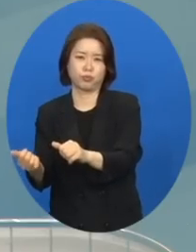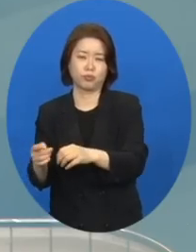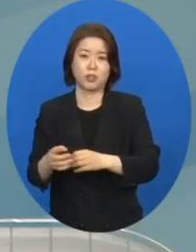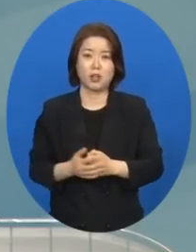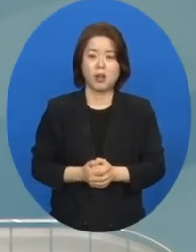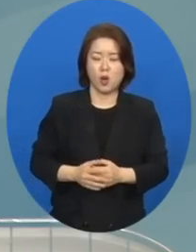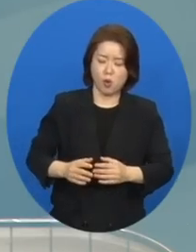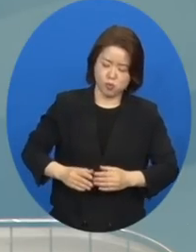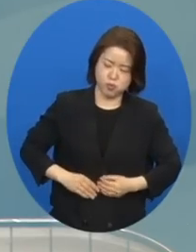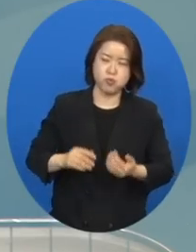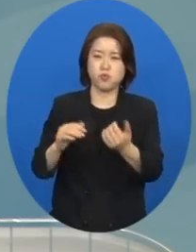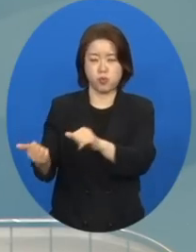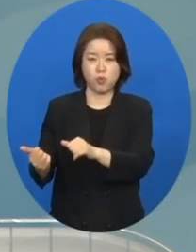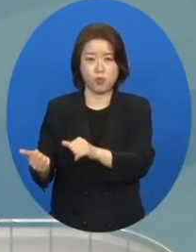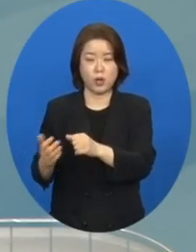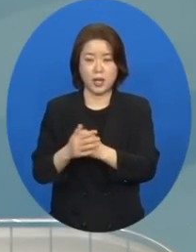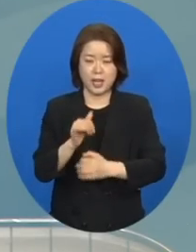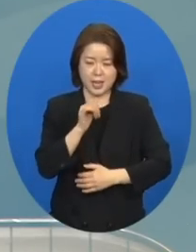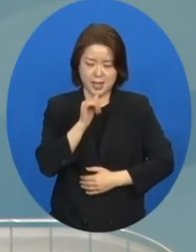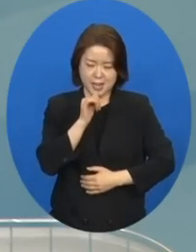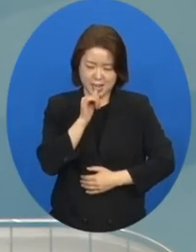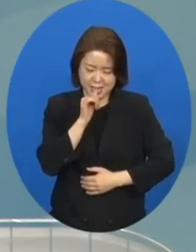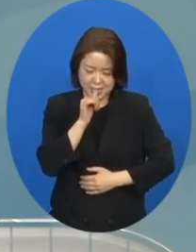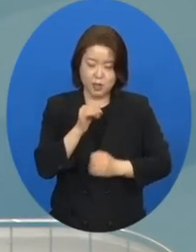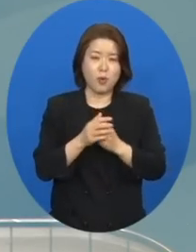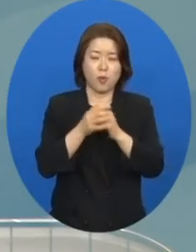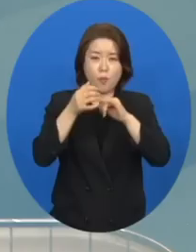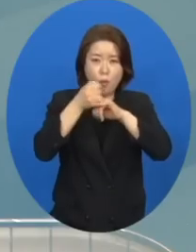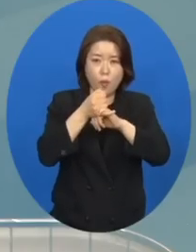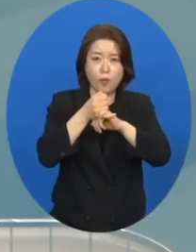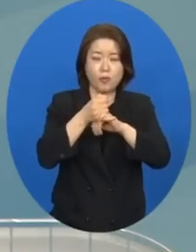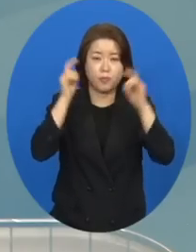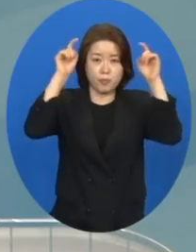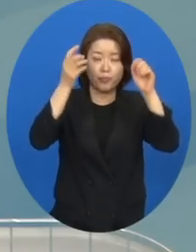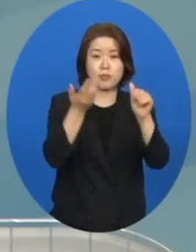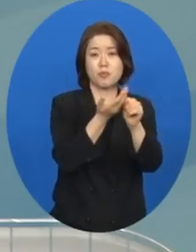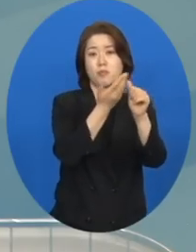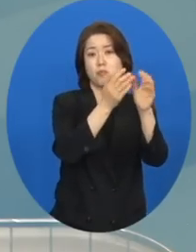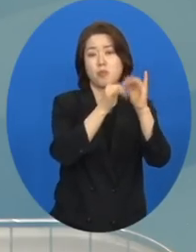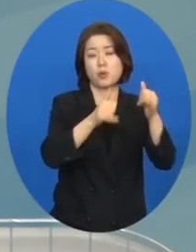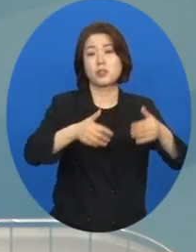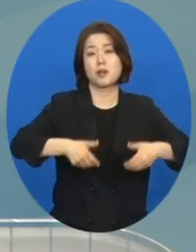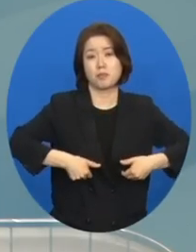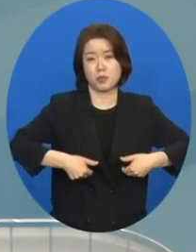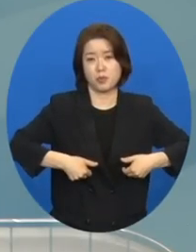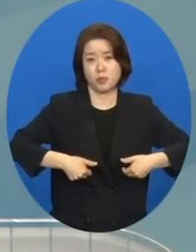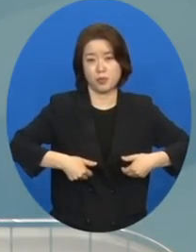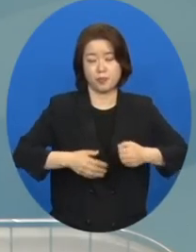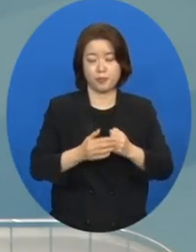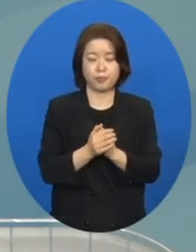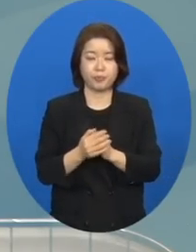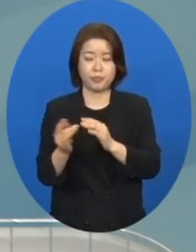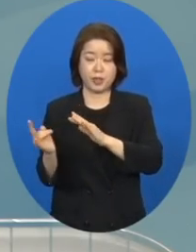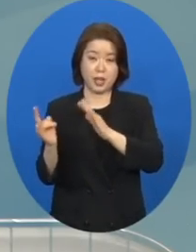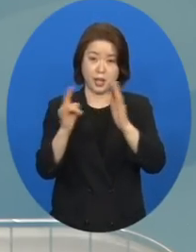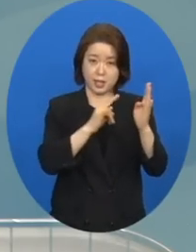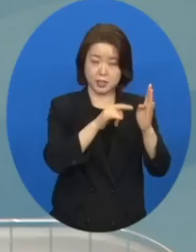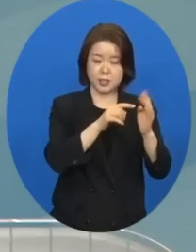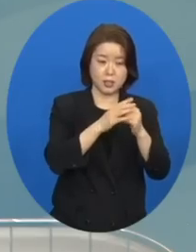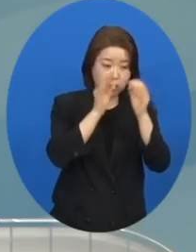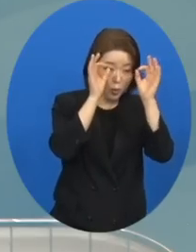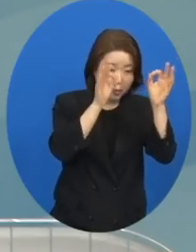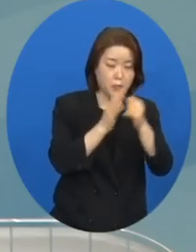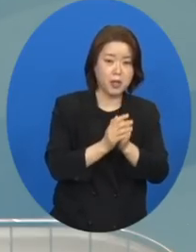절대적으로 얀은 목자가 필요합니다 그래서 예수께서 30 찾아 아까 말씀이야 좀 더 뒤에 보면 내가 목차를